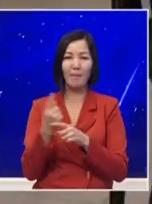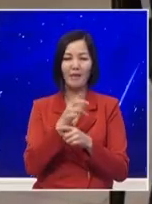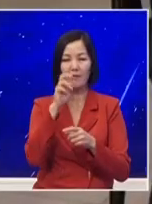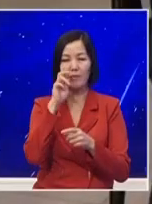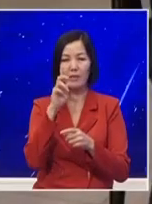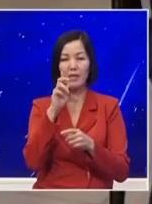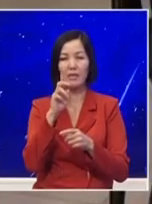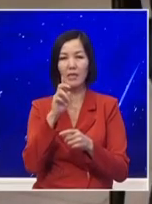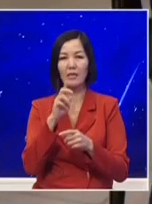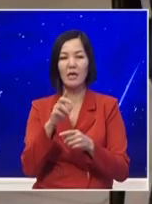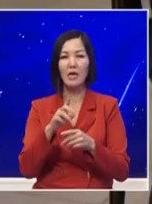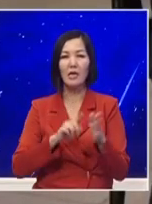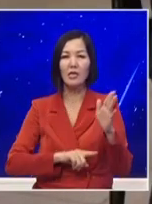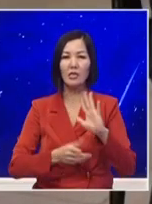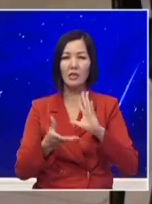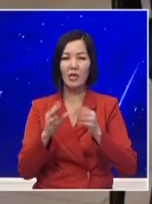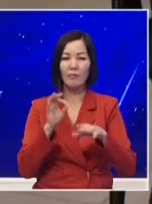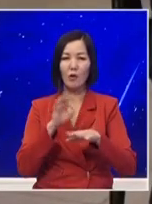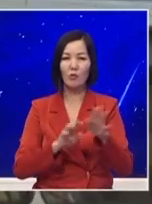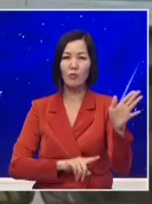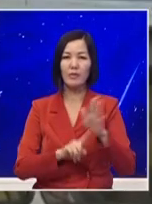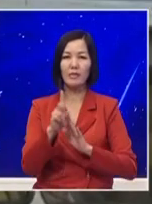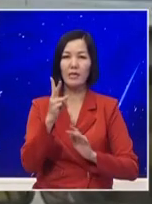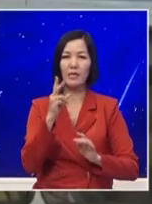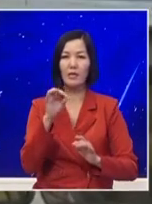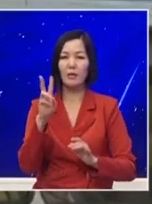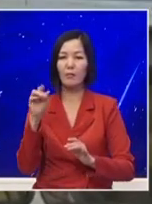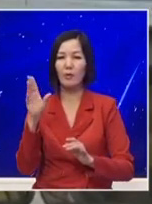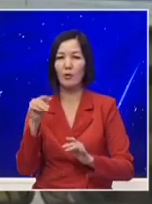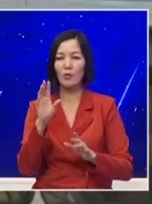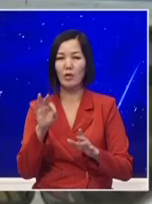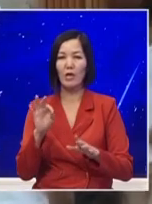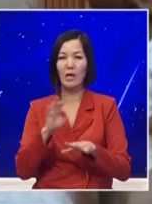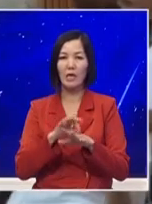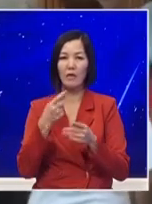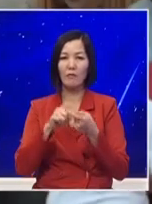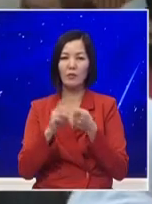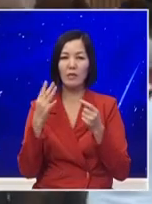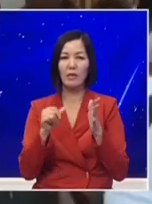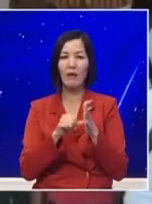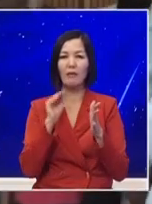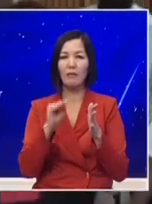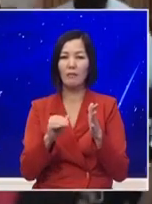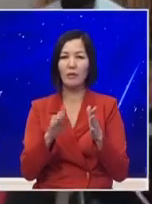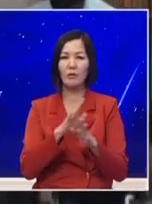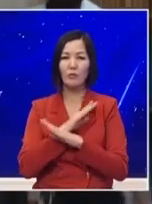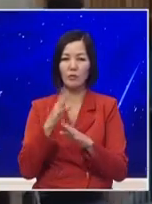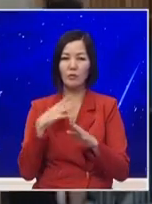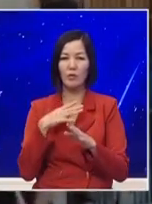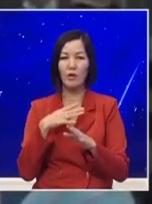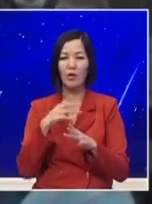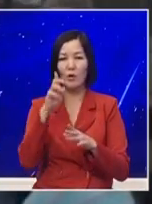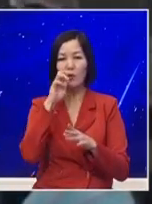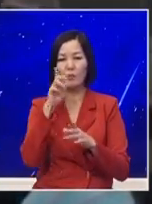ел. Жалпы індет басталғалы бұл елде 2 миллиондай адам коронавирус жұқтырған. 46 мың адам бұл дерттен көз жұмды.